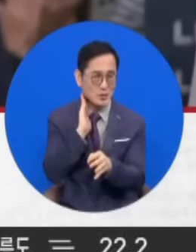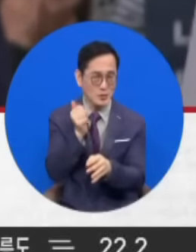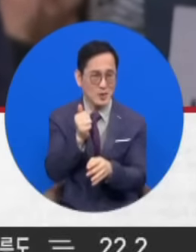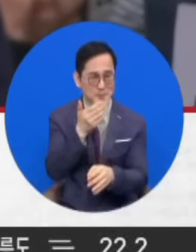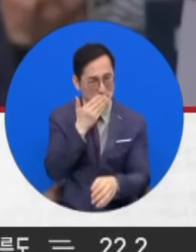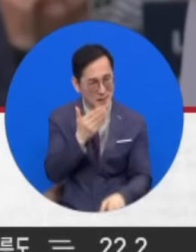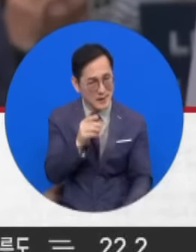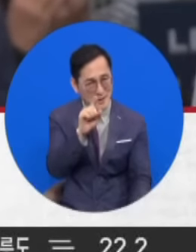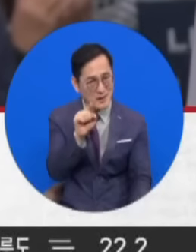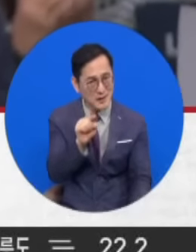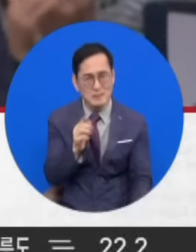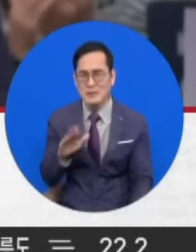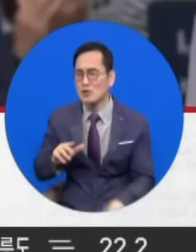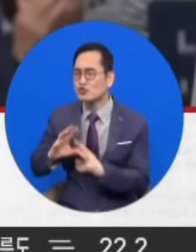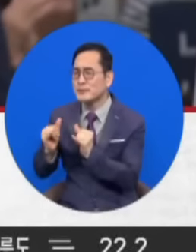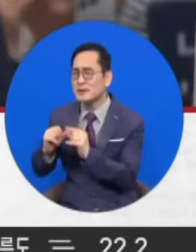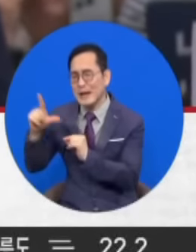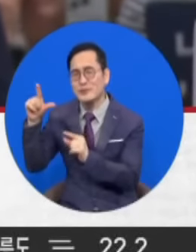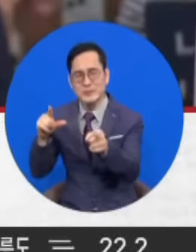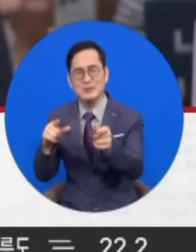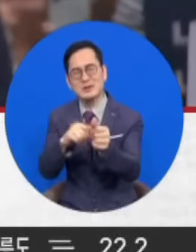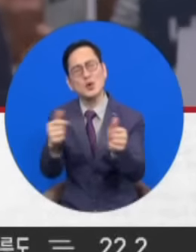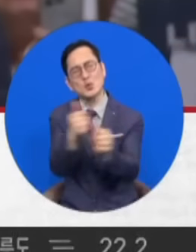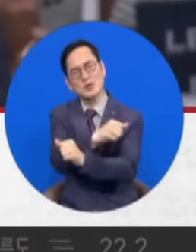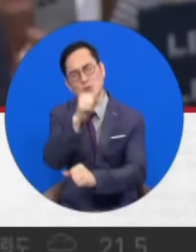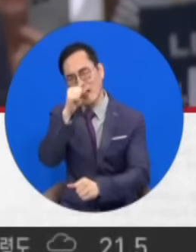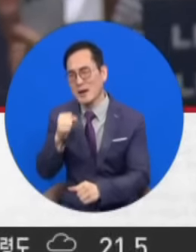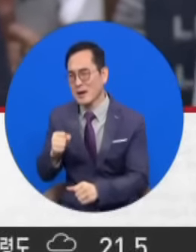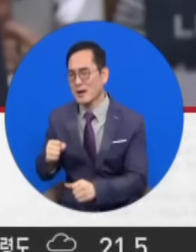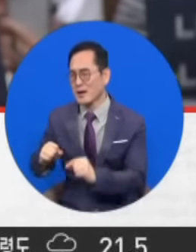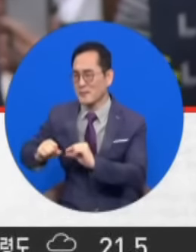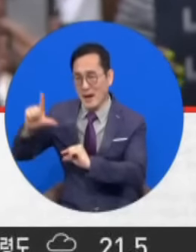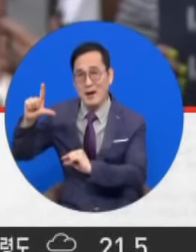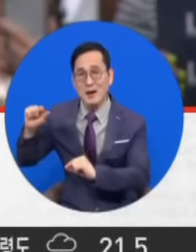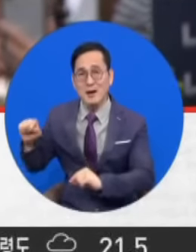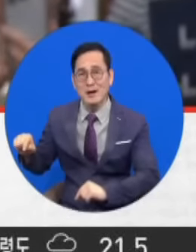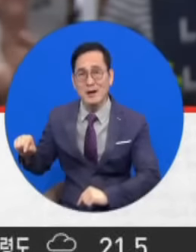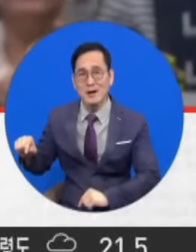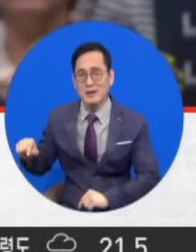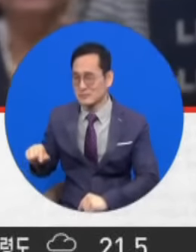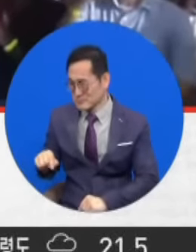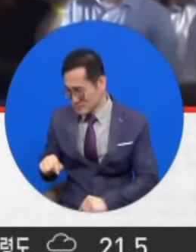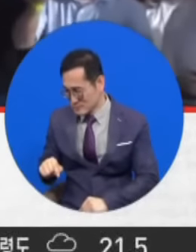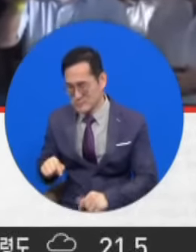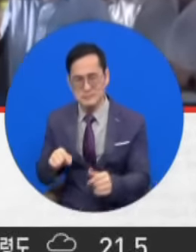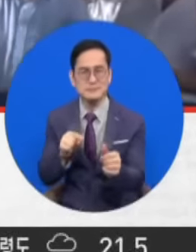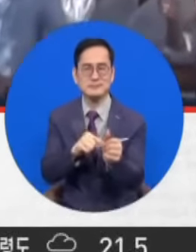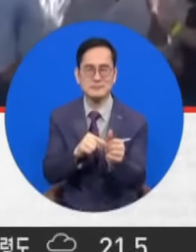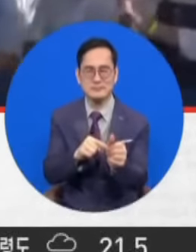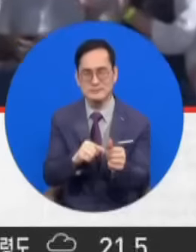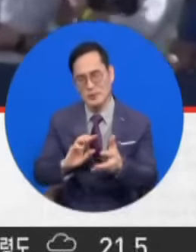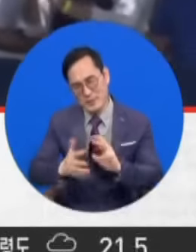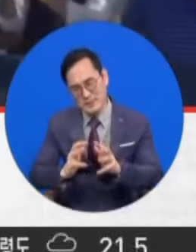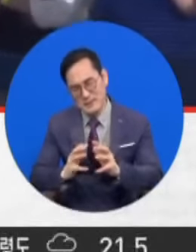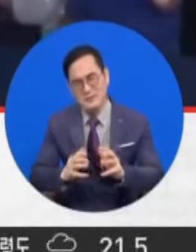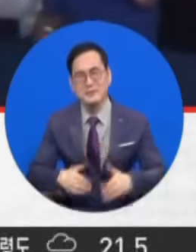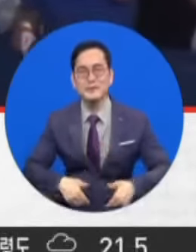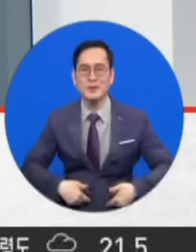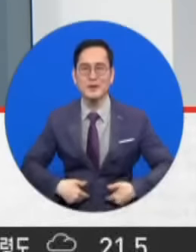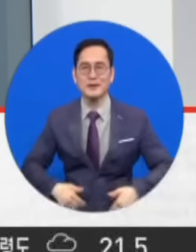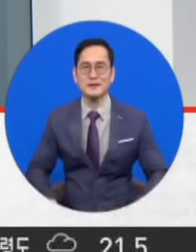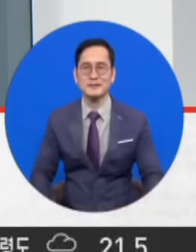저렇게 높다면 이건 한번 심각하게 지도부들이라든가 중진들이 모여서 고민해봐야 될 문제입니다. 현재 이것을